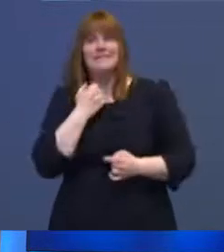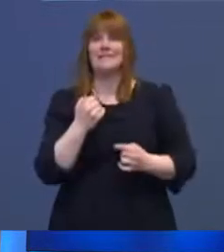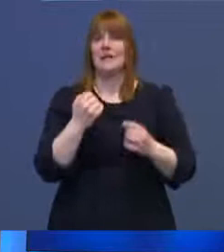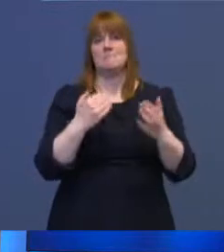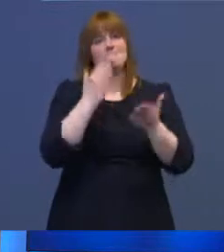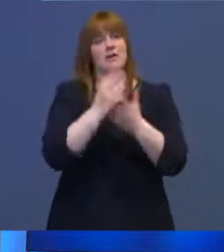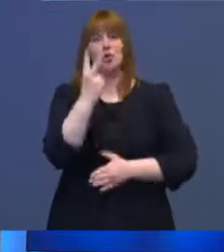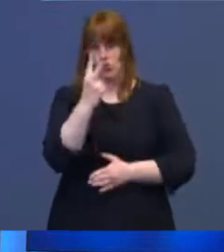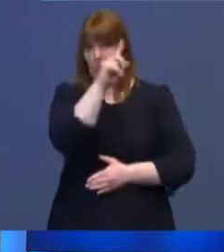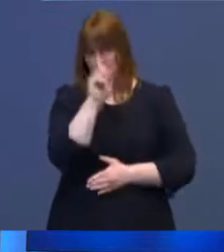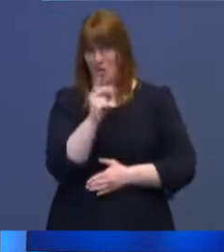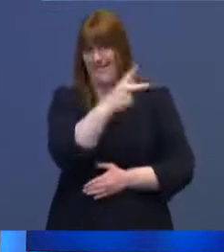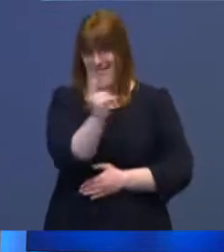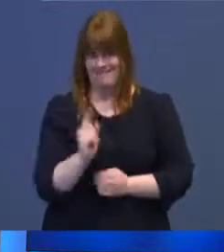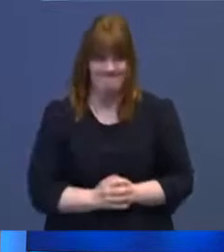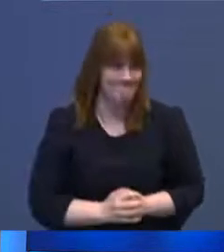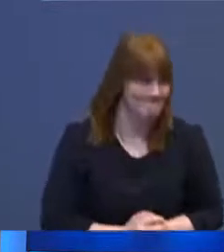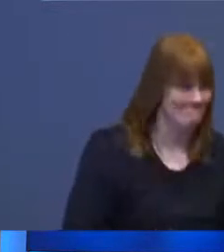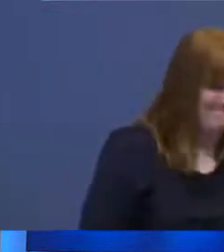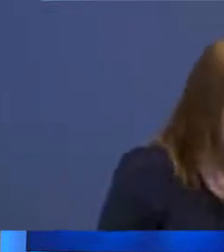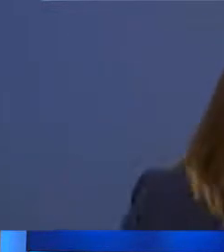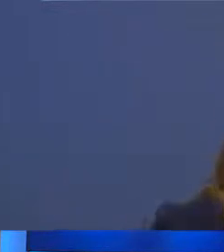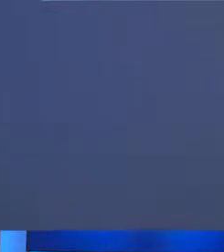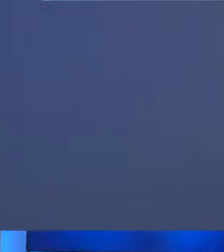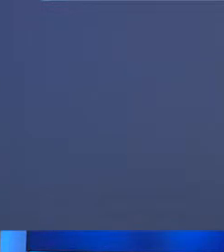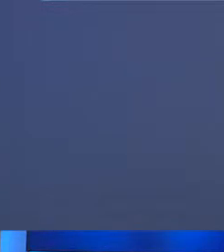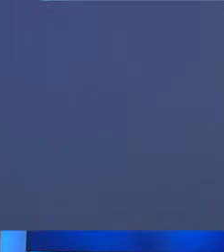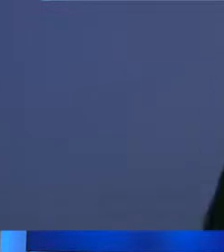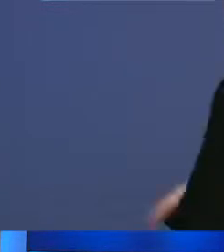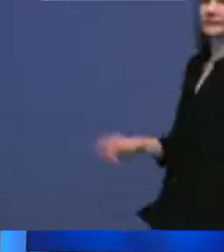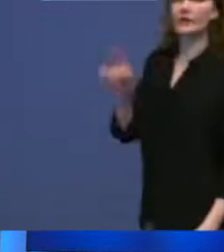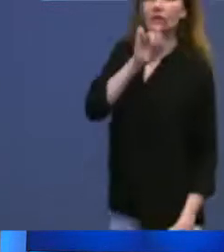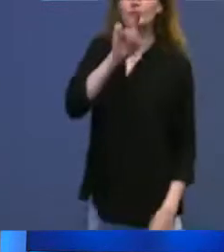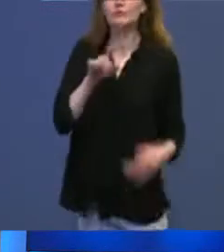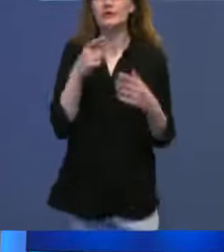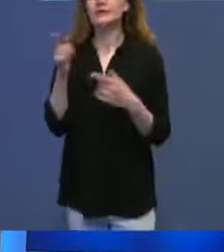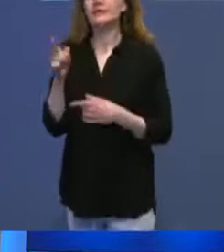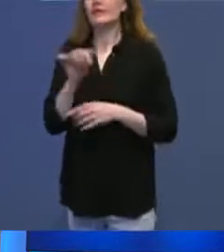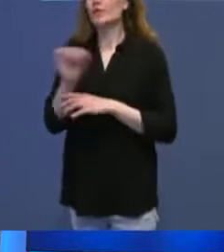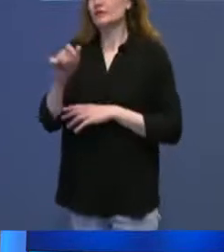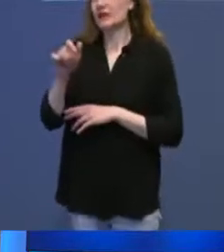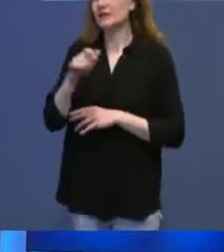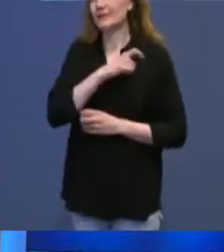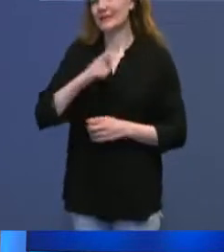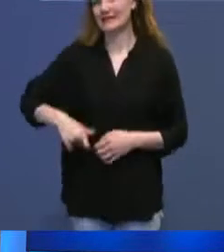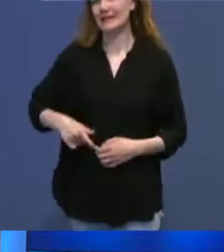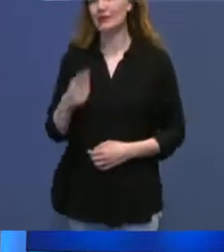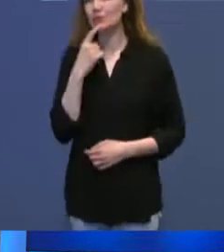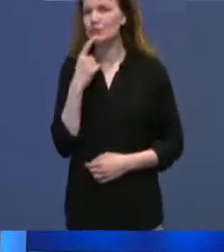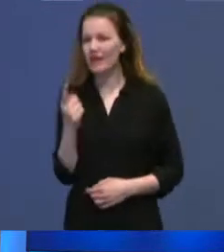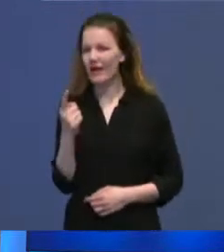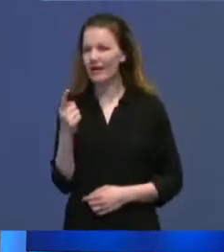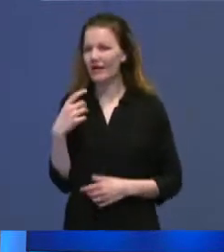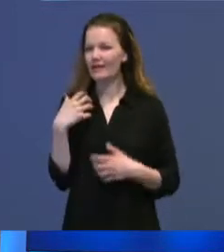seg til to spørsmål. Til forsvarsministeren. Du sier at det er en dramatisk endring i nord, og det er det